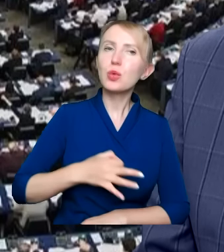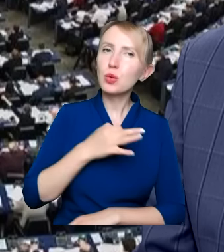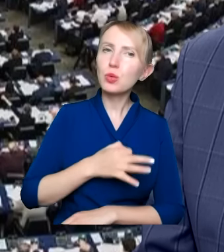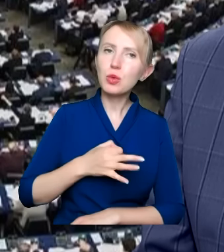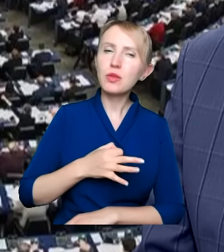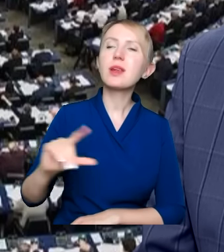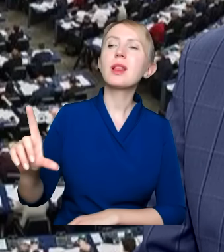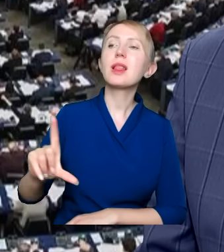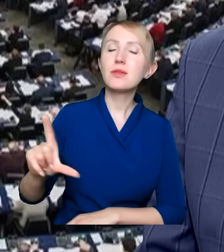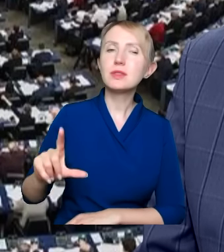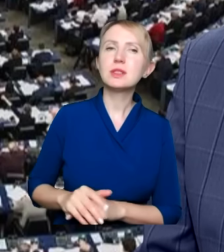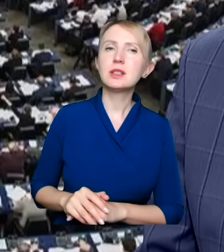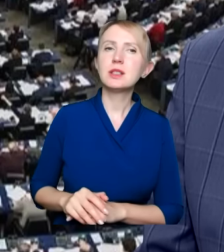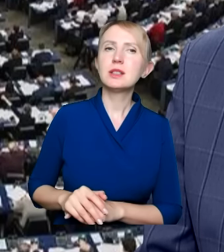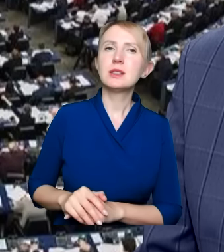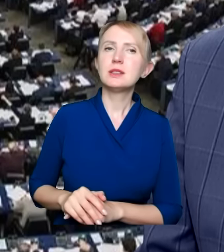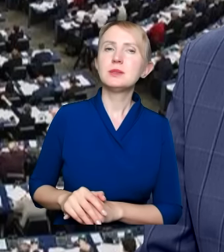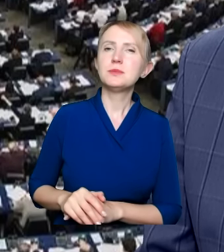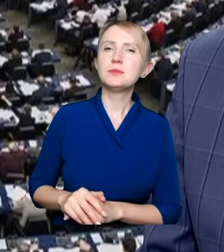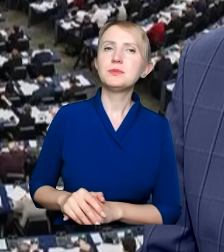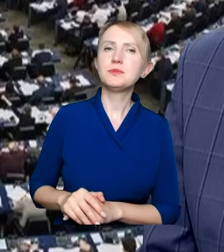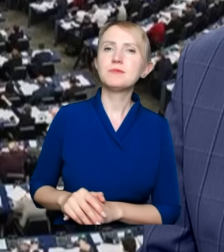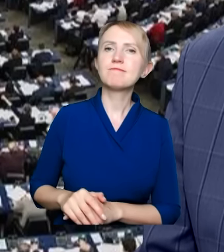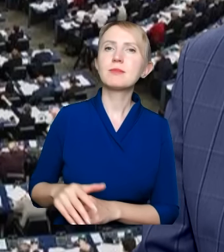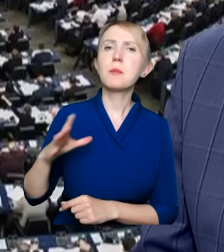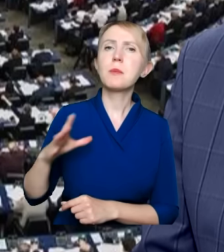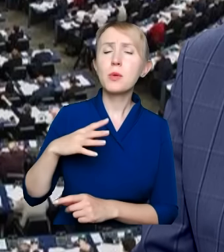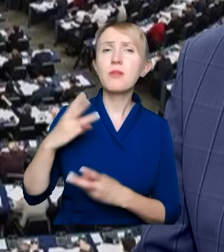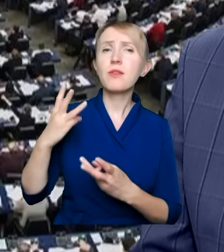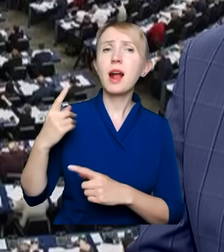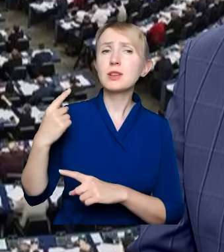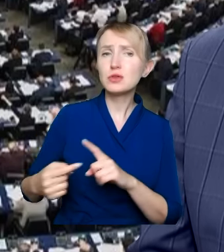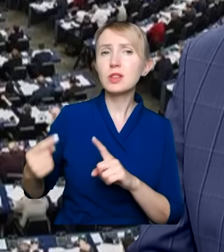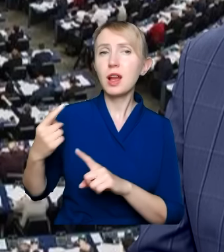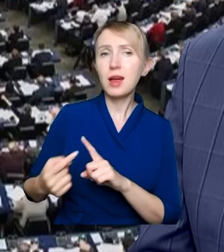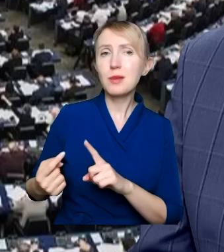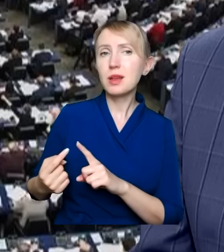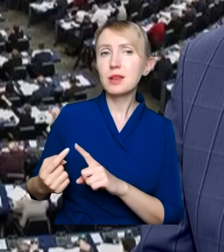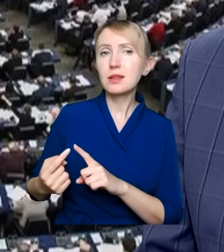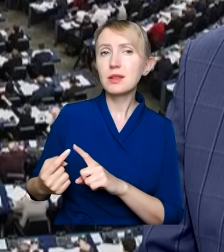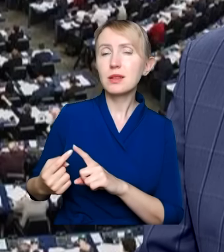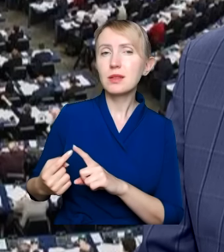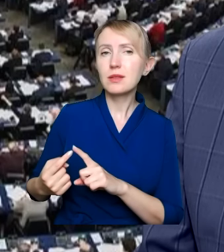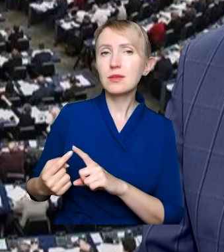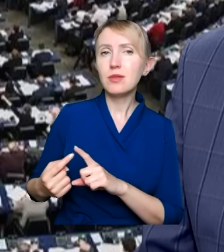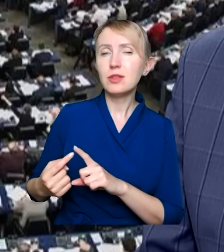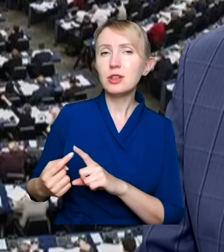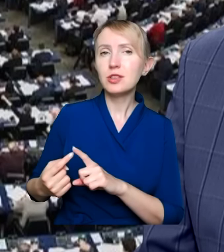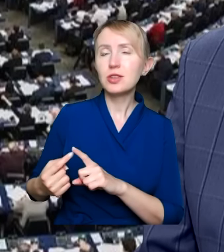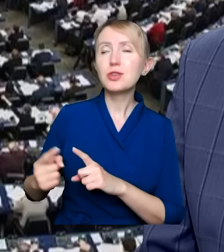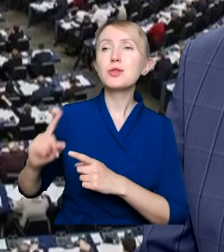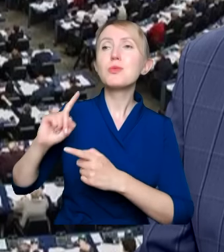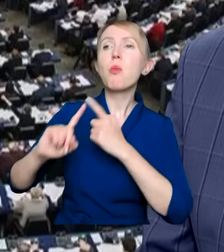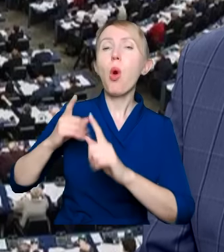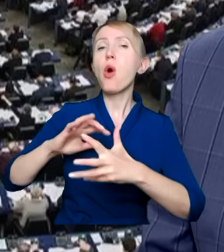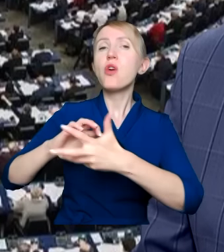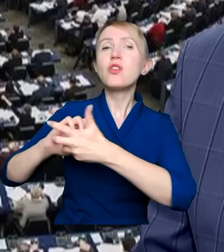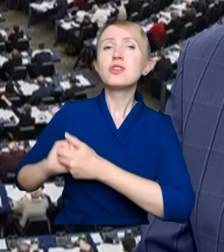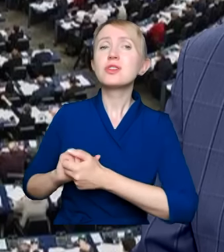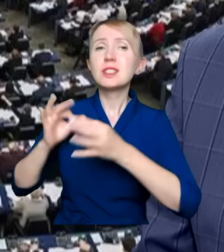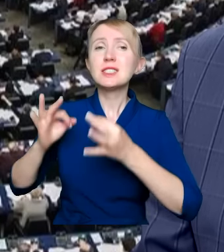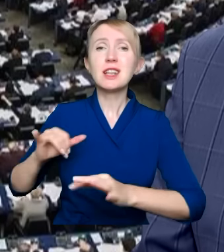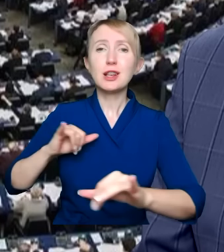które ugrupowań które jednak stanowiły istotny element No tej siły politycznej która w tej chwili